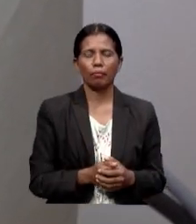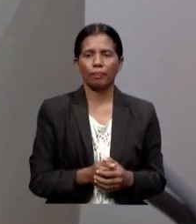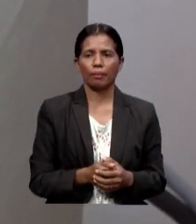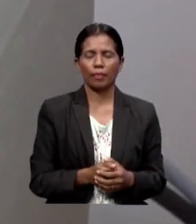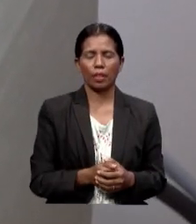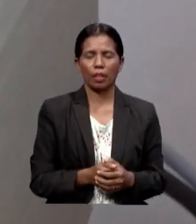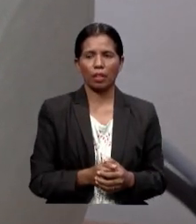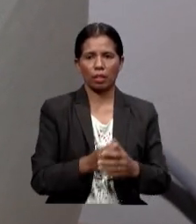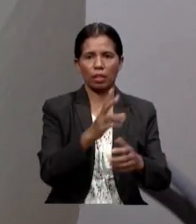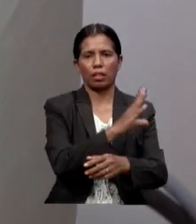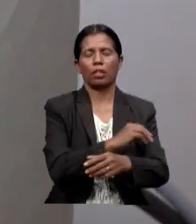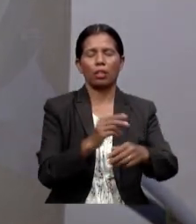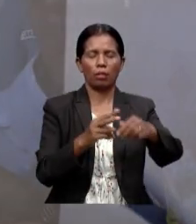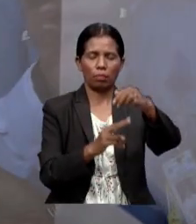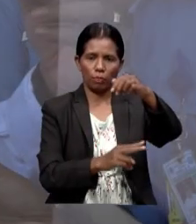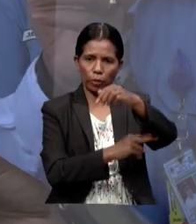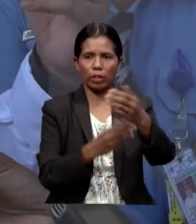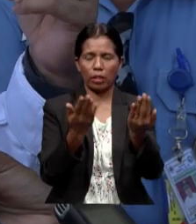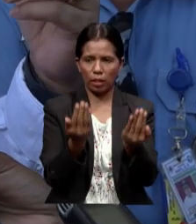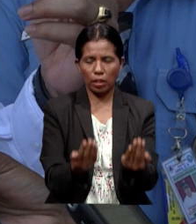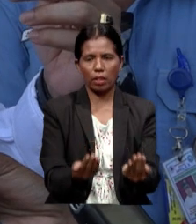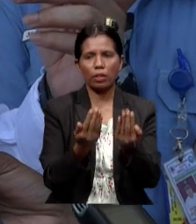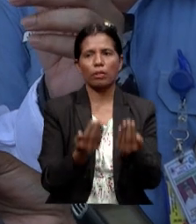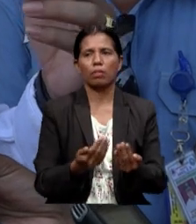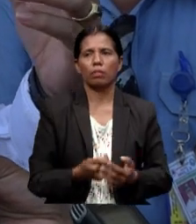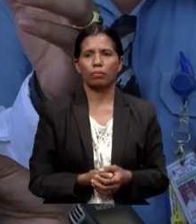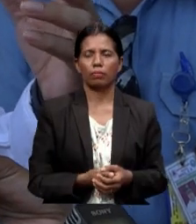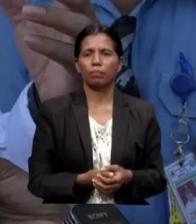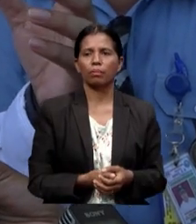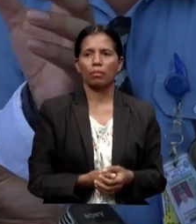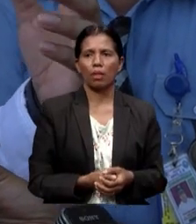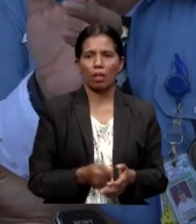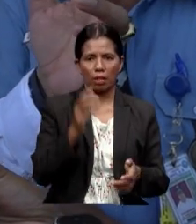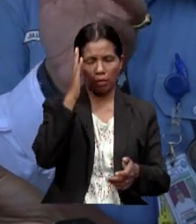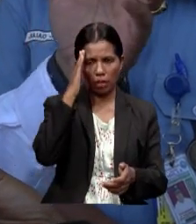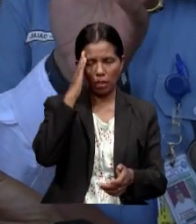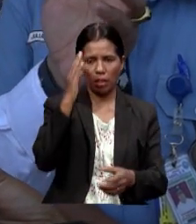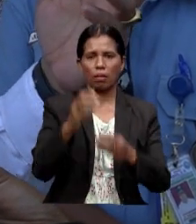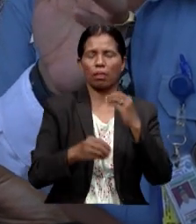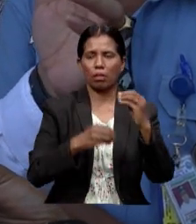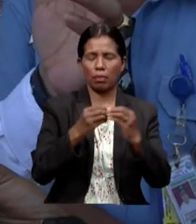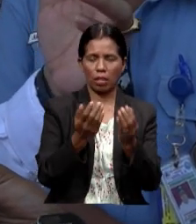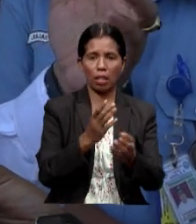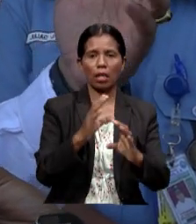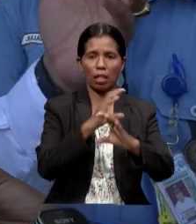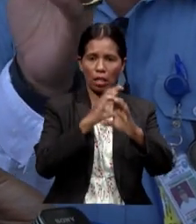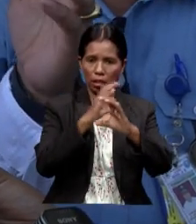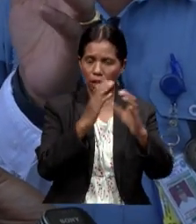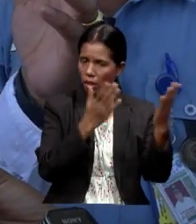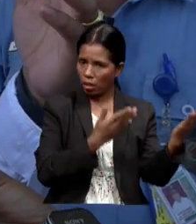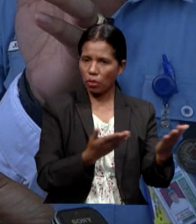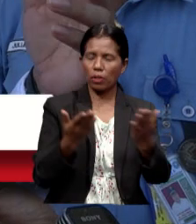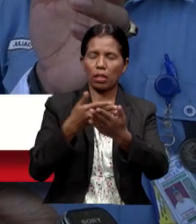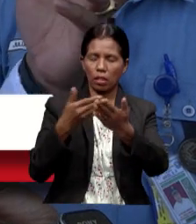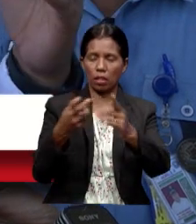ponti tetu o itebol de jembatang timbangan ne irene para to hatene katak Kerja sebenarnya malu risa sanksi sebenarnya import atau